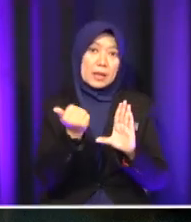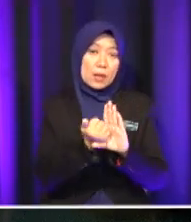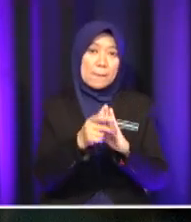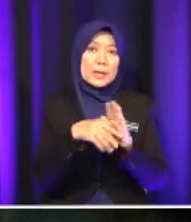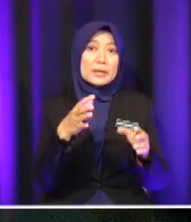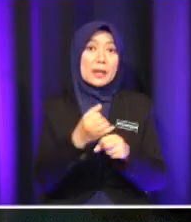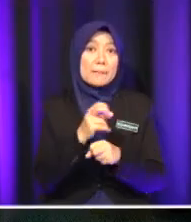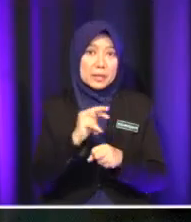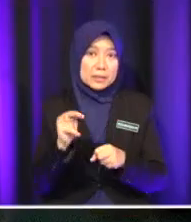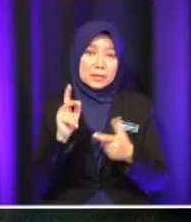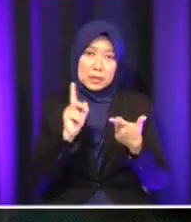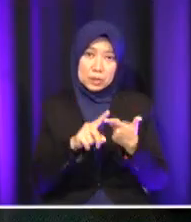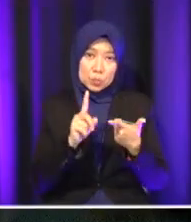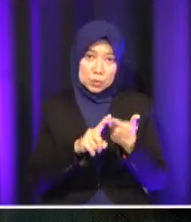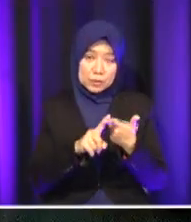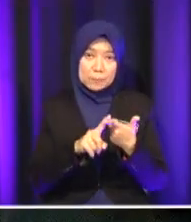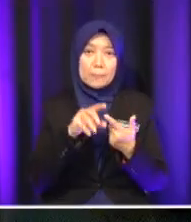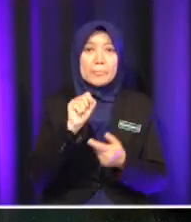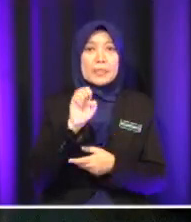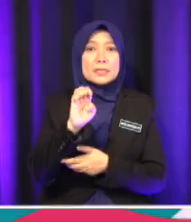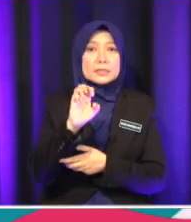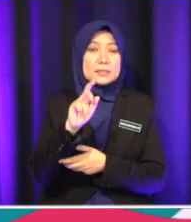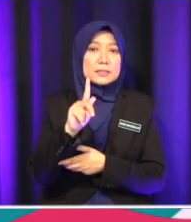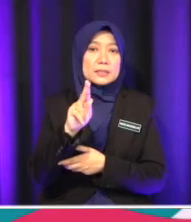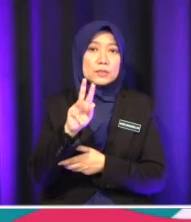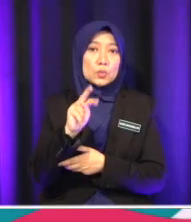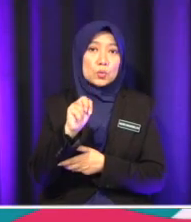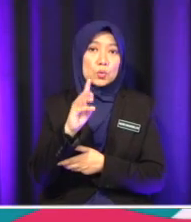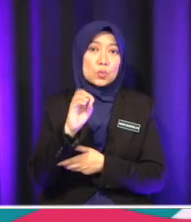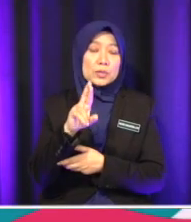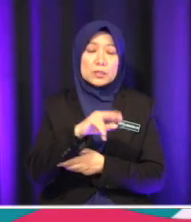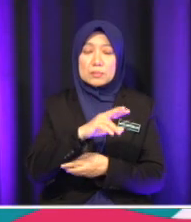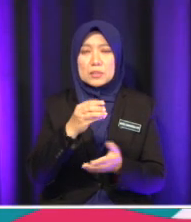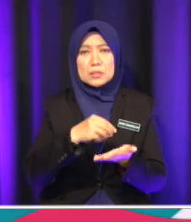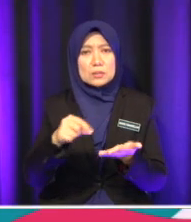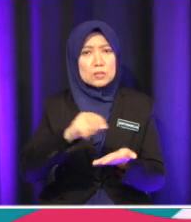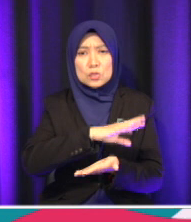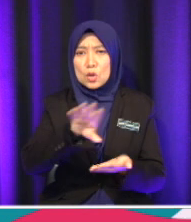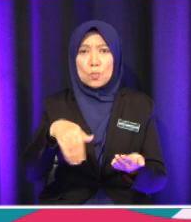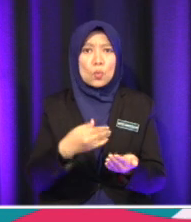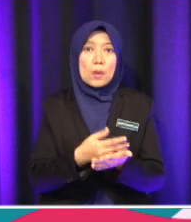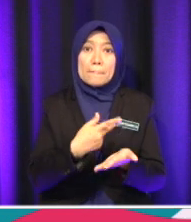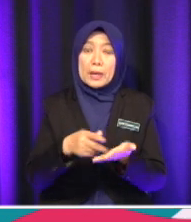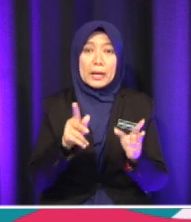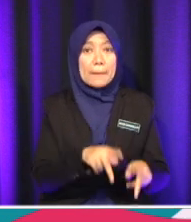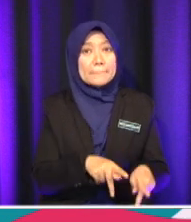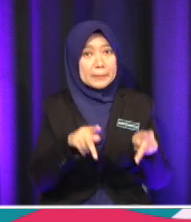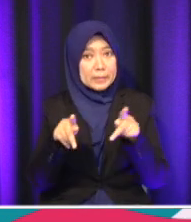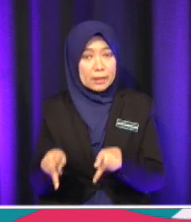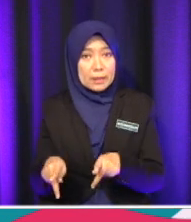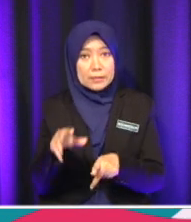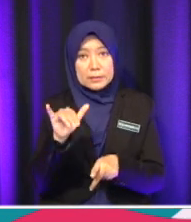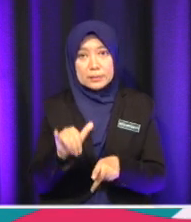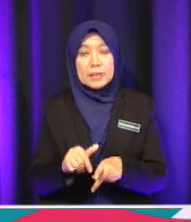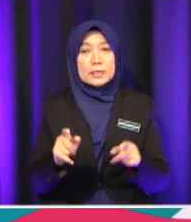ikon pendapatan sekunder merecoutkan semua bayaran pindahan yang dilakukan dan bayaran pindah hanya